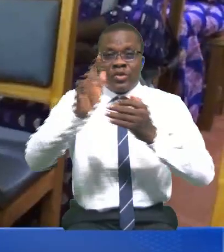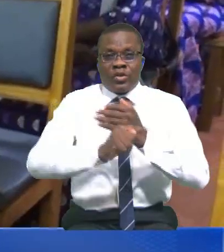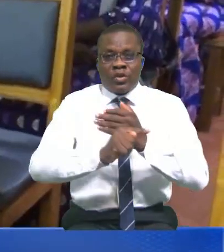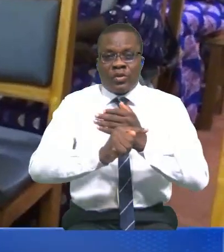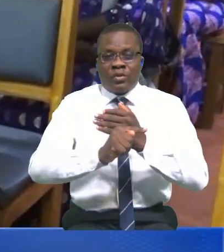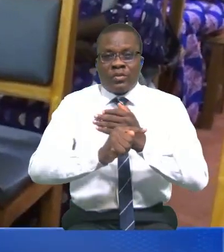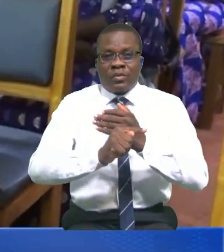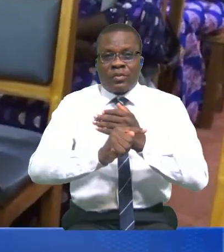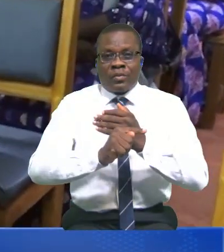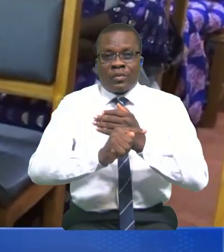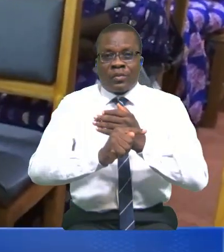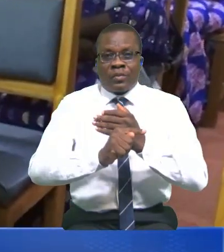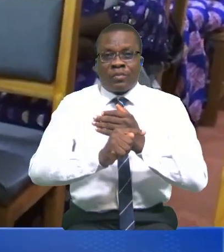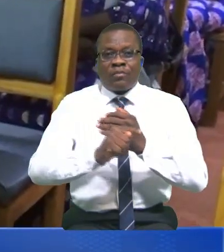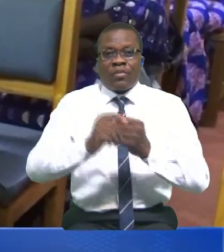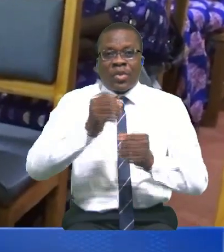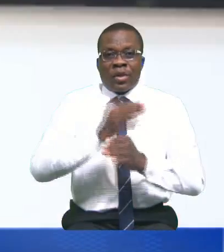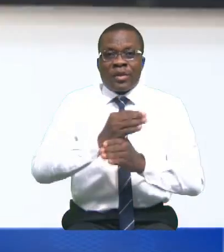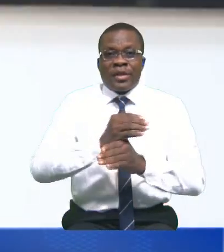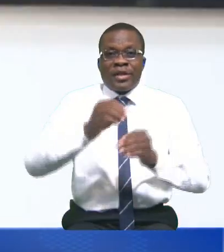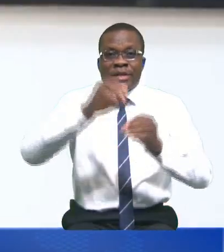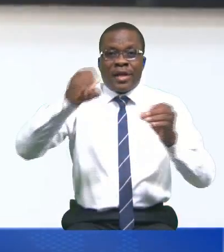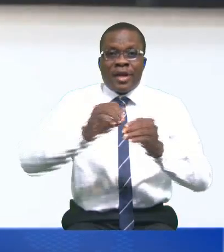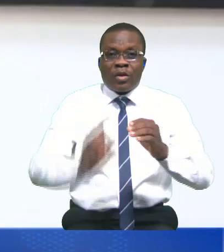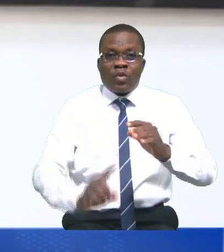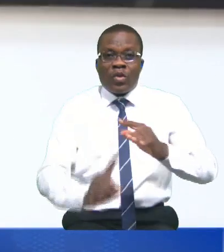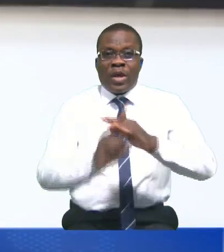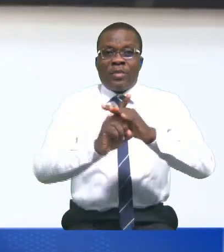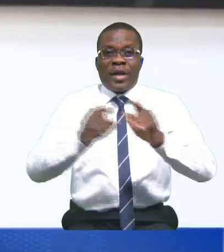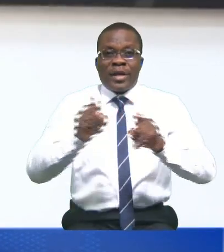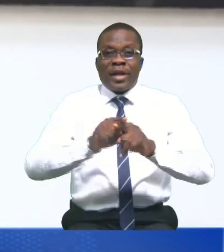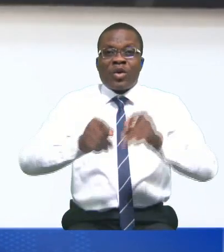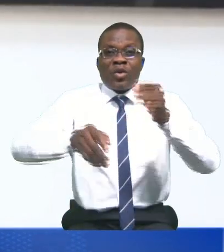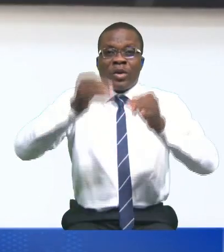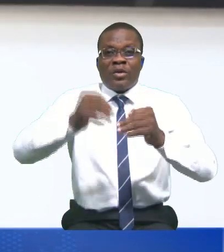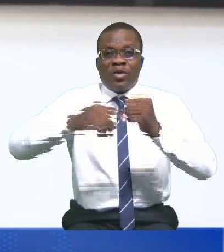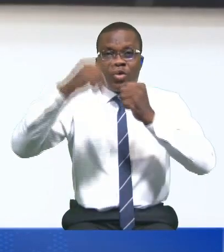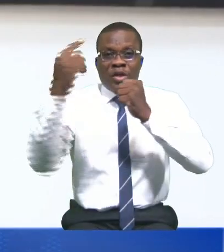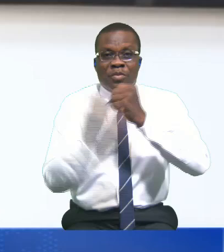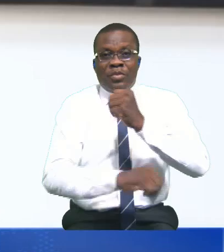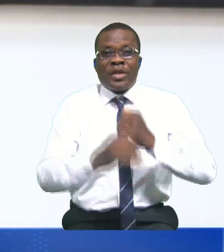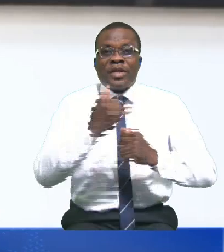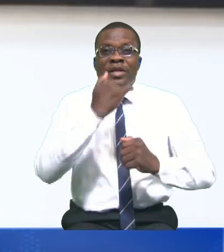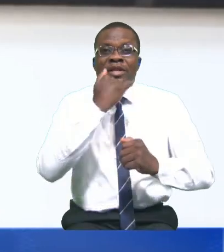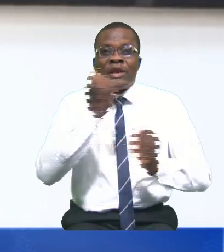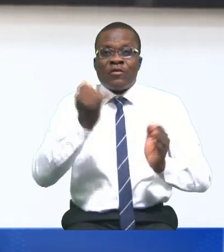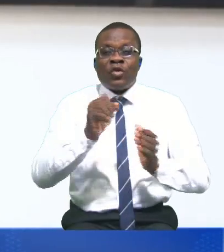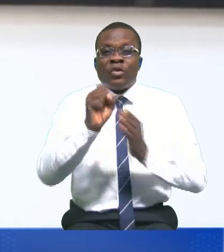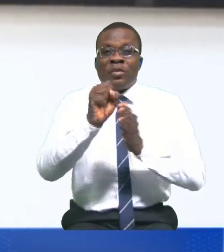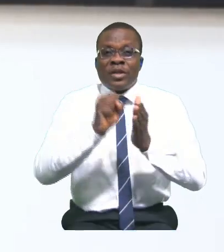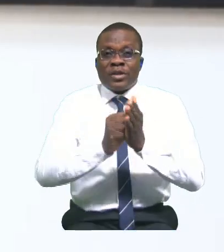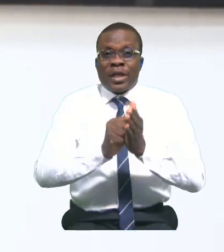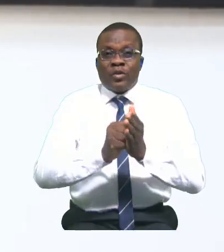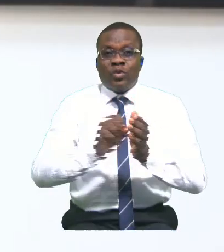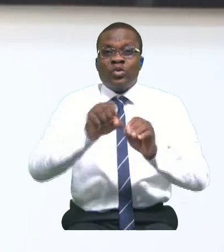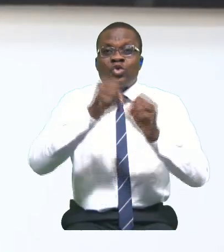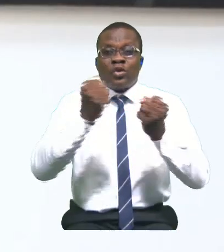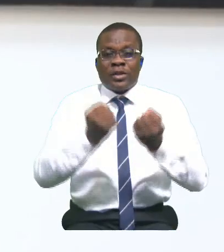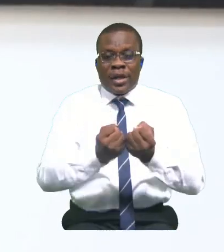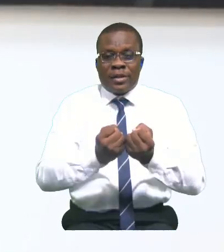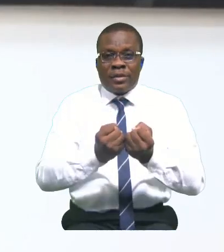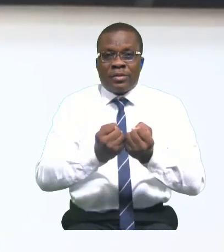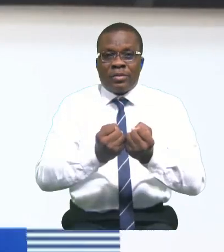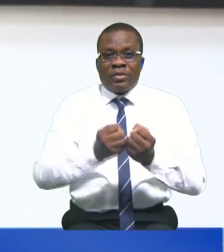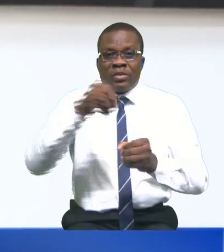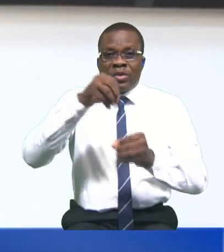juridiction déjà la cour apparaît comme la juridiction qui punit les coupables sans égard à le statut social dans